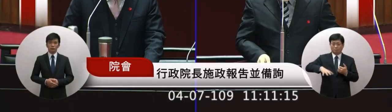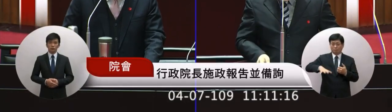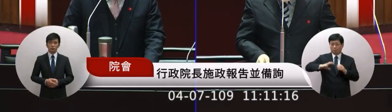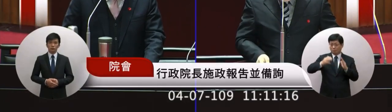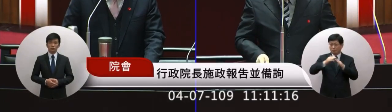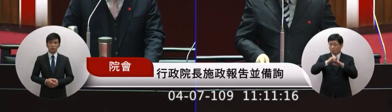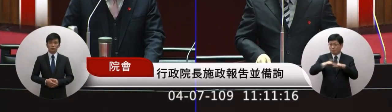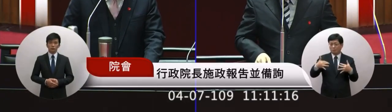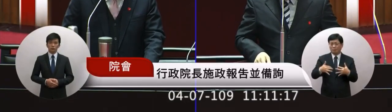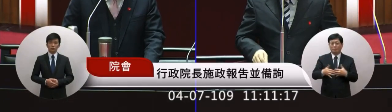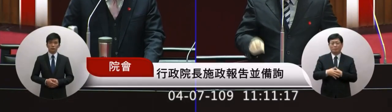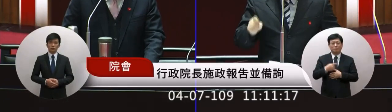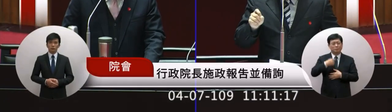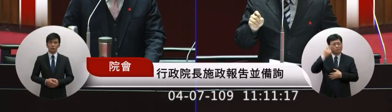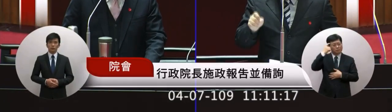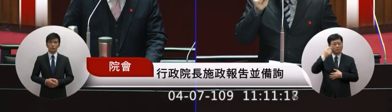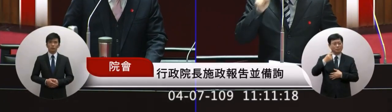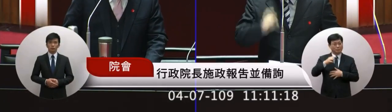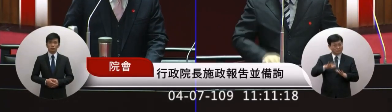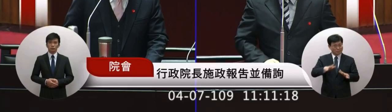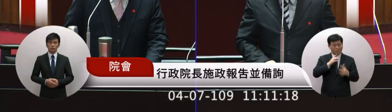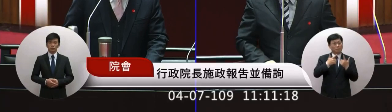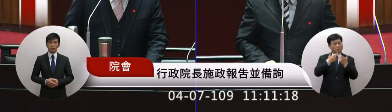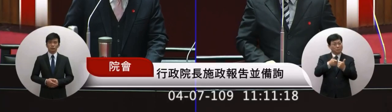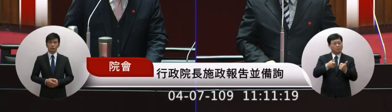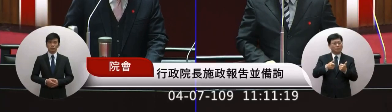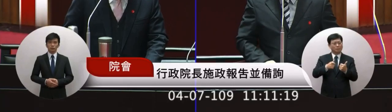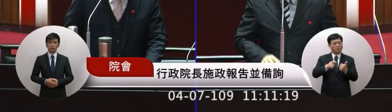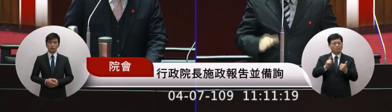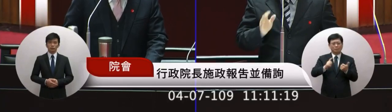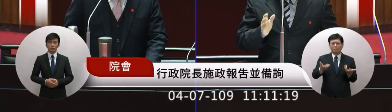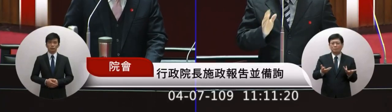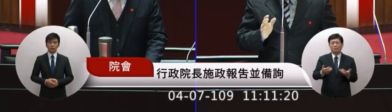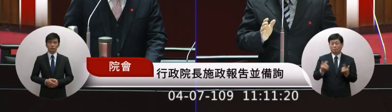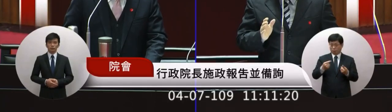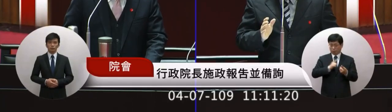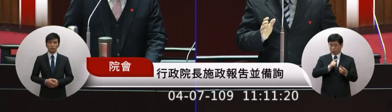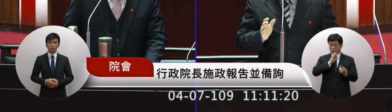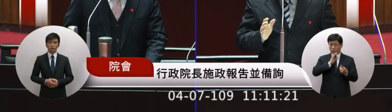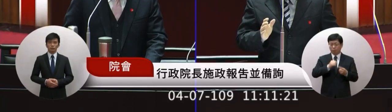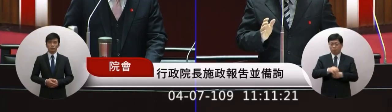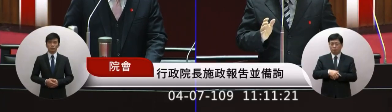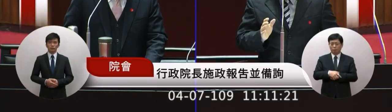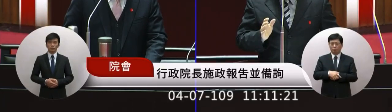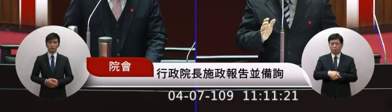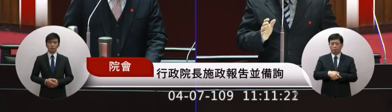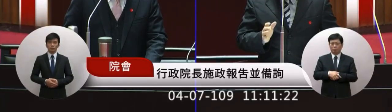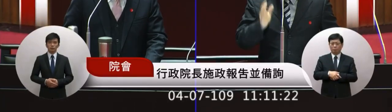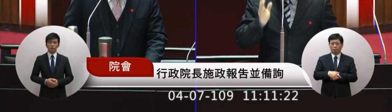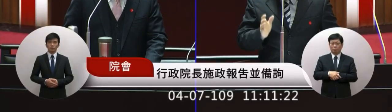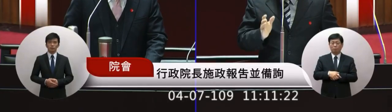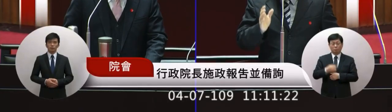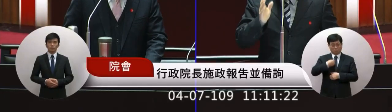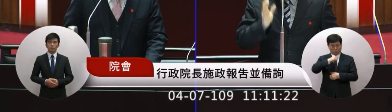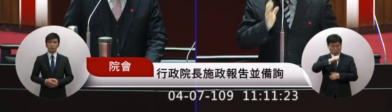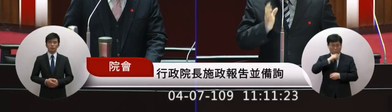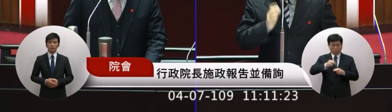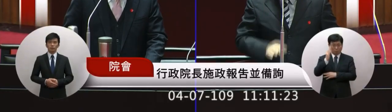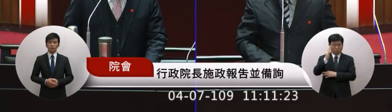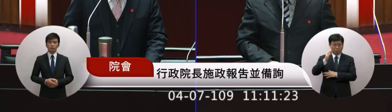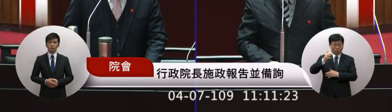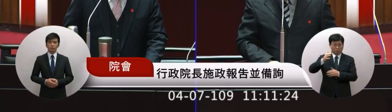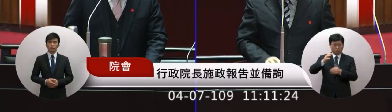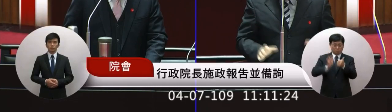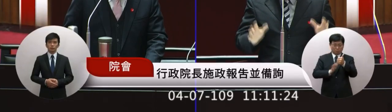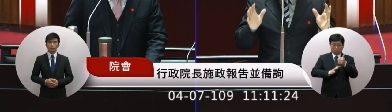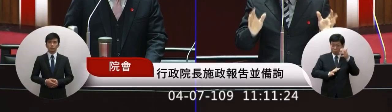一个问题，哈。所以我在想说，我们应该要做一些事情，好，尤其您是我们我国的行政首长，